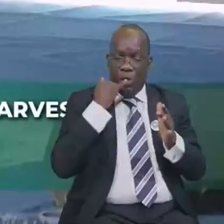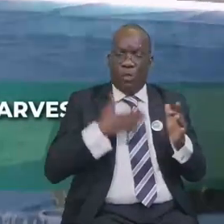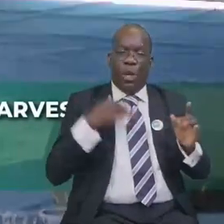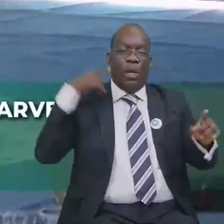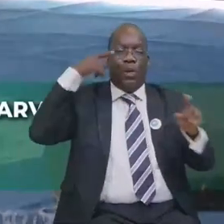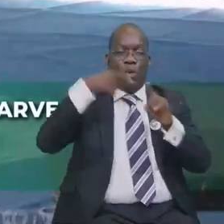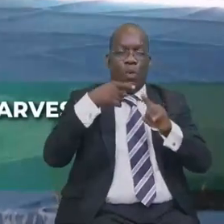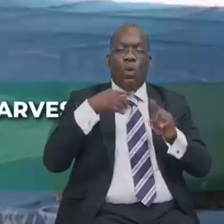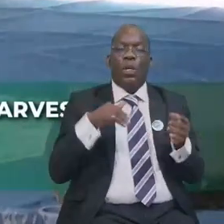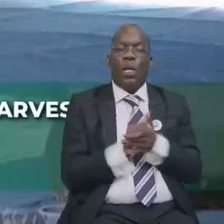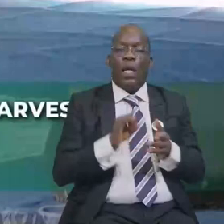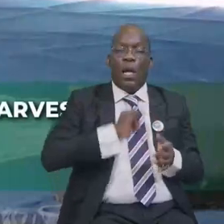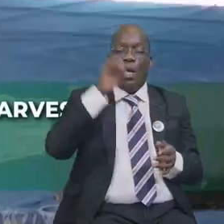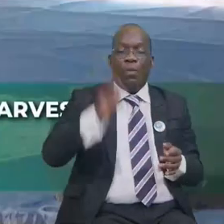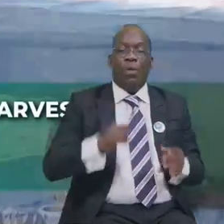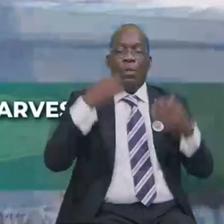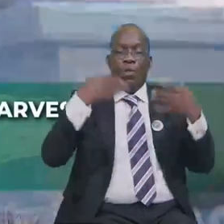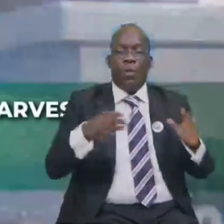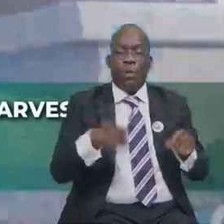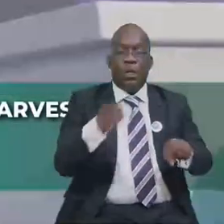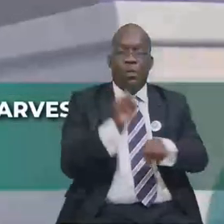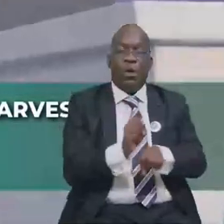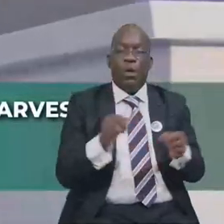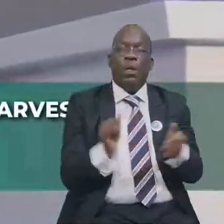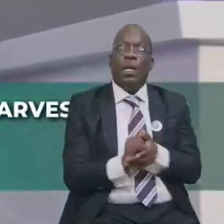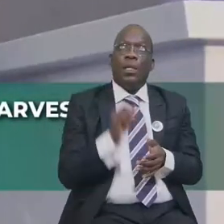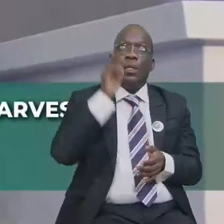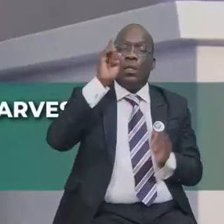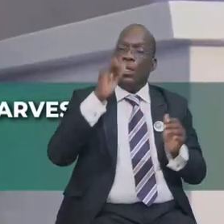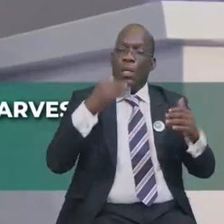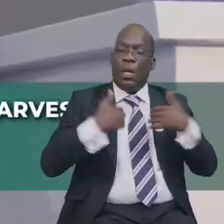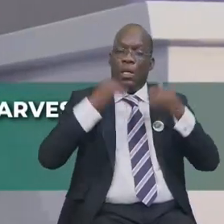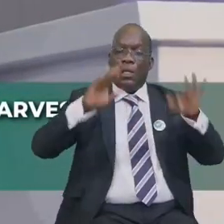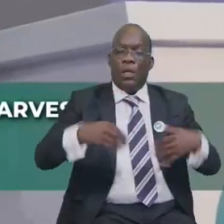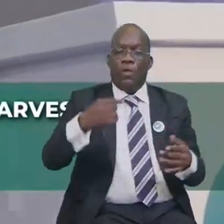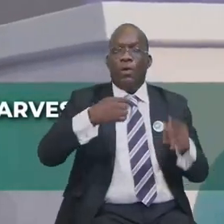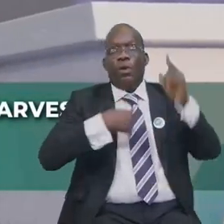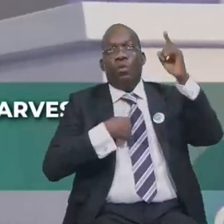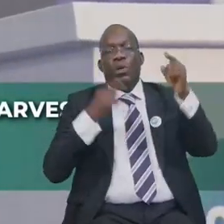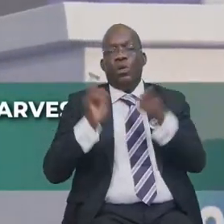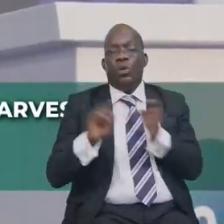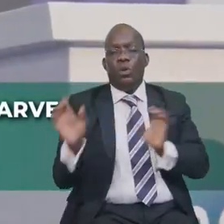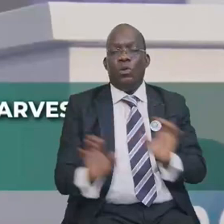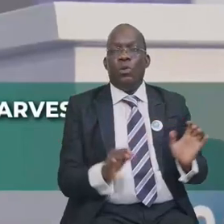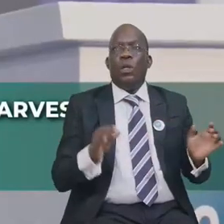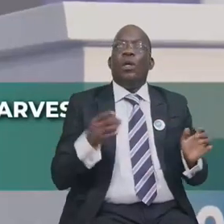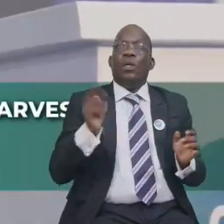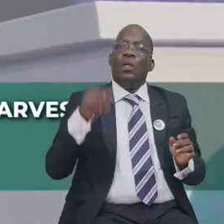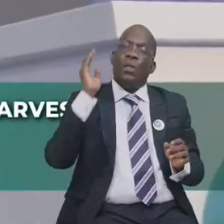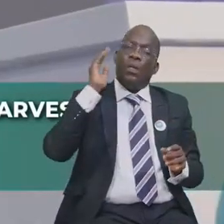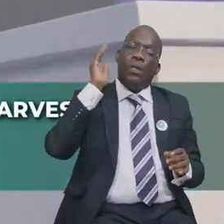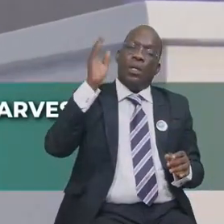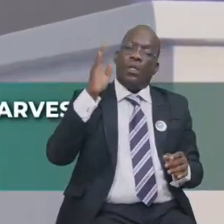achever, accomplir l'œuvre qu'il m'a confiée. Et le témoignage est venu à la fin, tout est accompli.